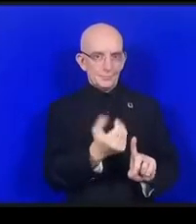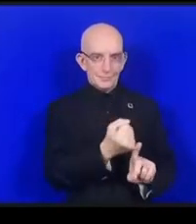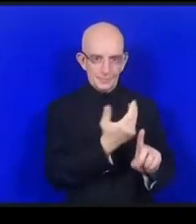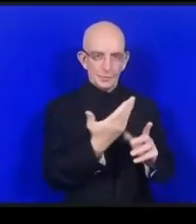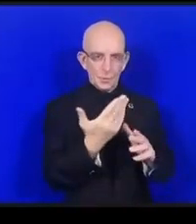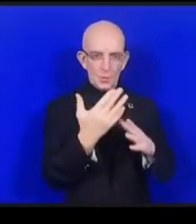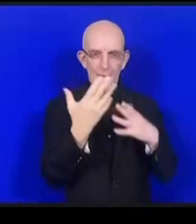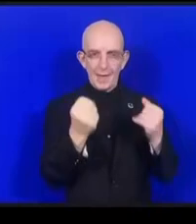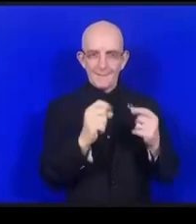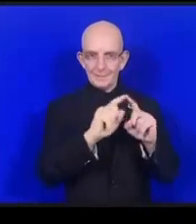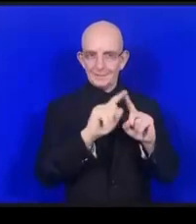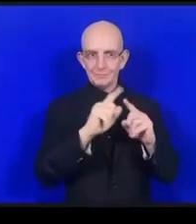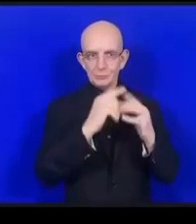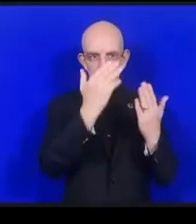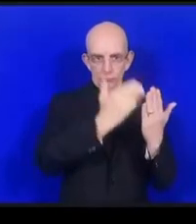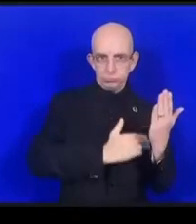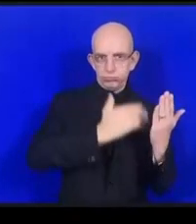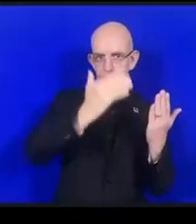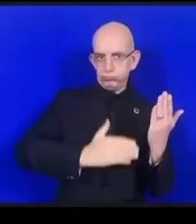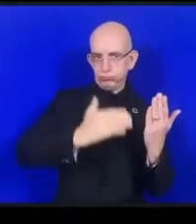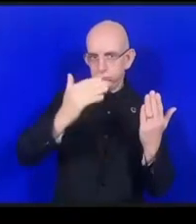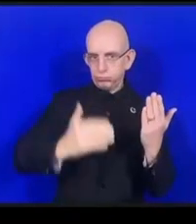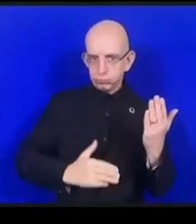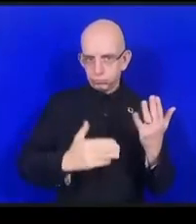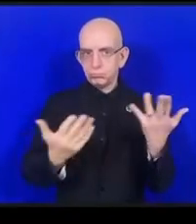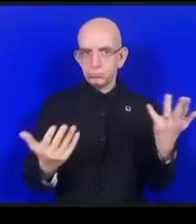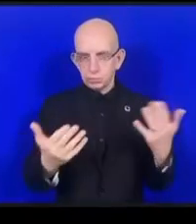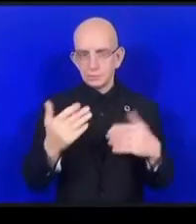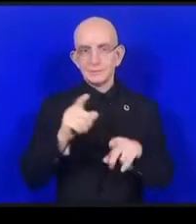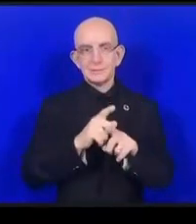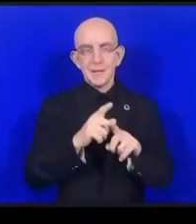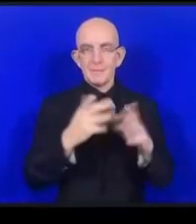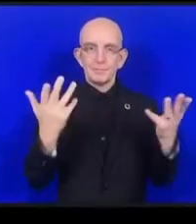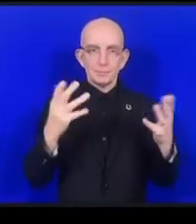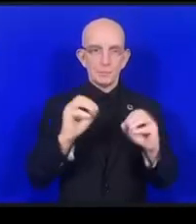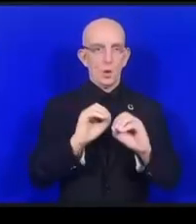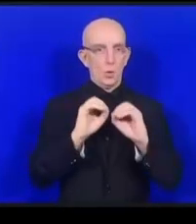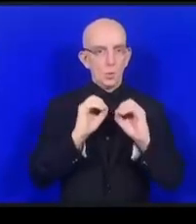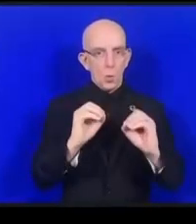нулевой голод например Это всеобъемлющая